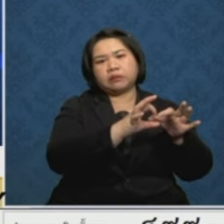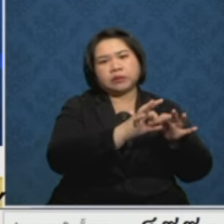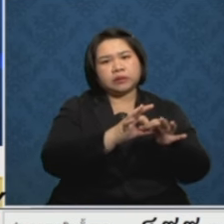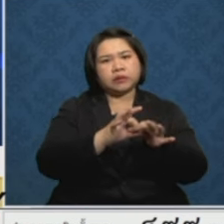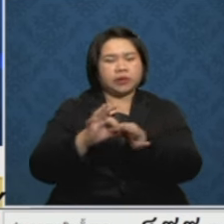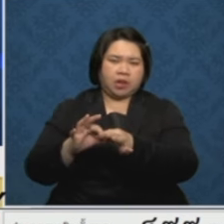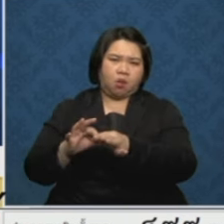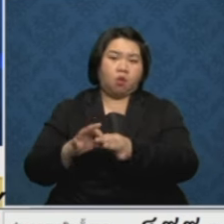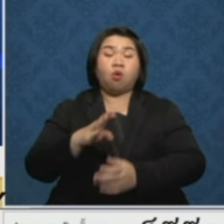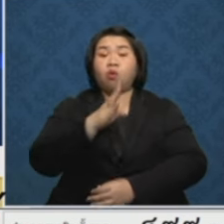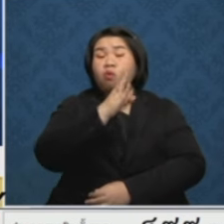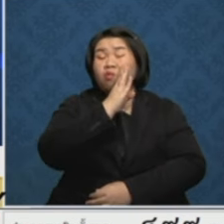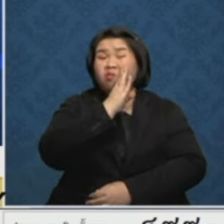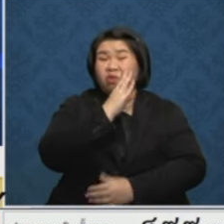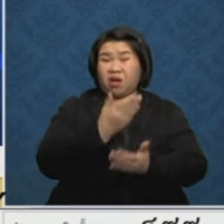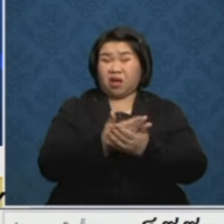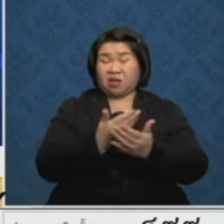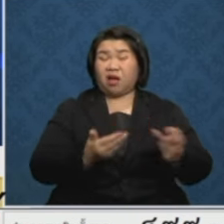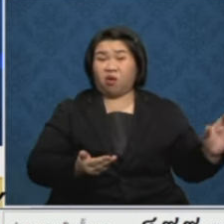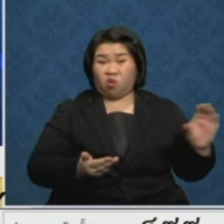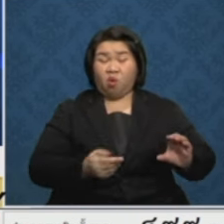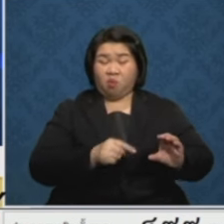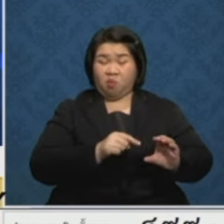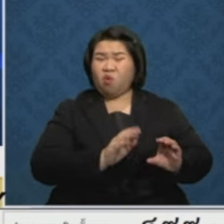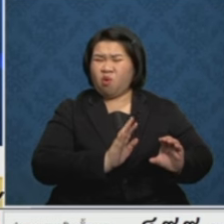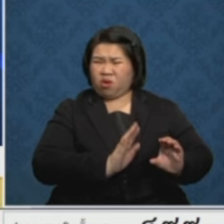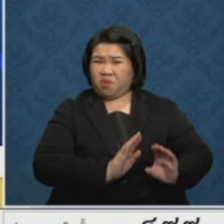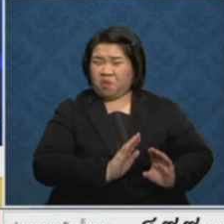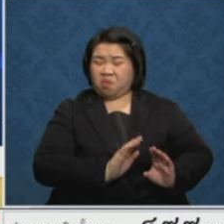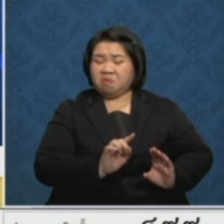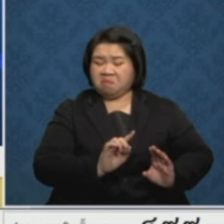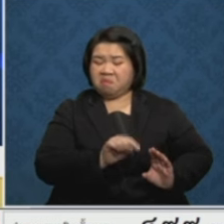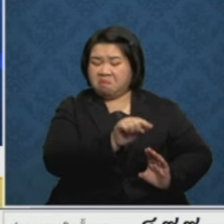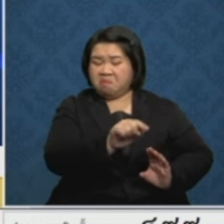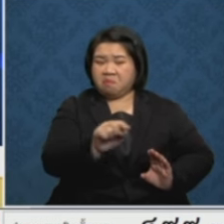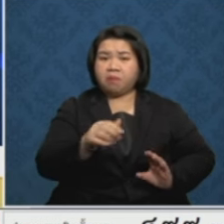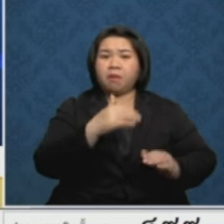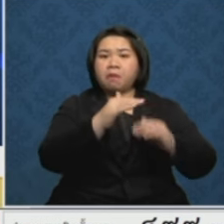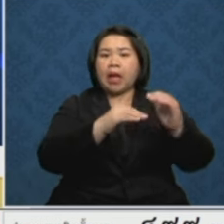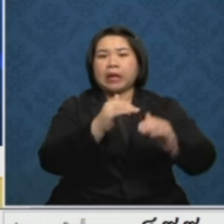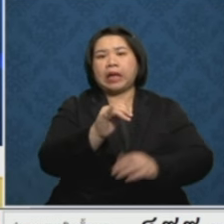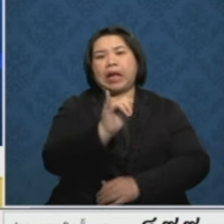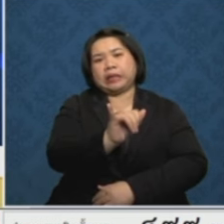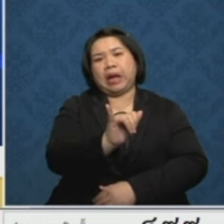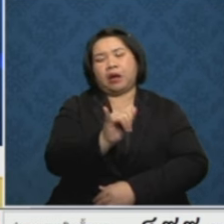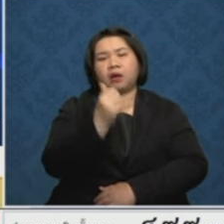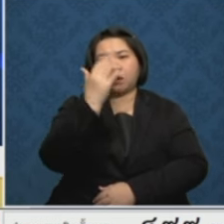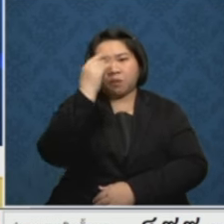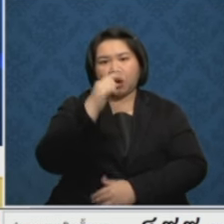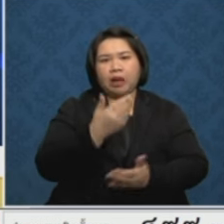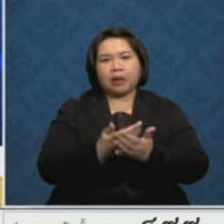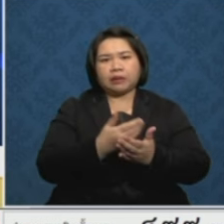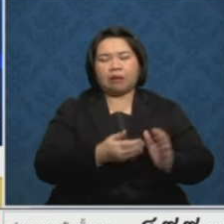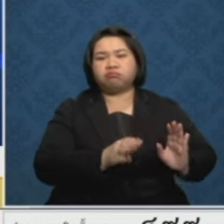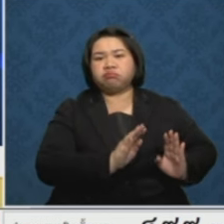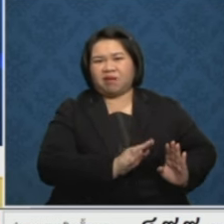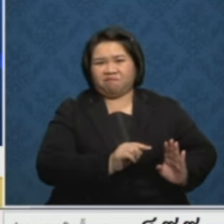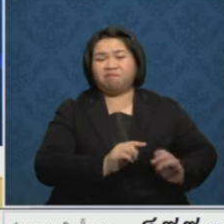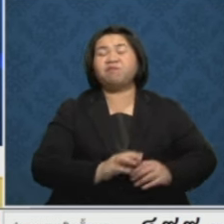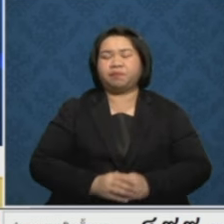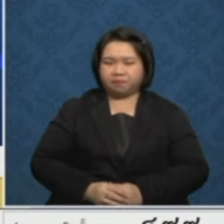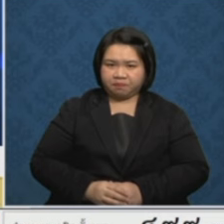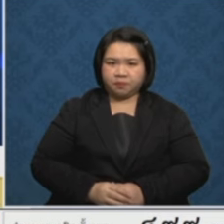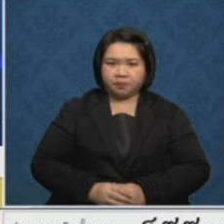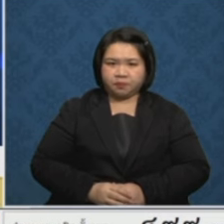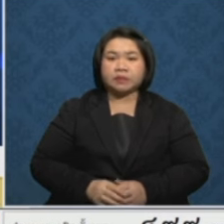ที่ที่จะมีงบประมาณไปใช้ในการพัฒนาประเทศต่างๆเนี่ยลดน้อยถอยลงไปเรื่อยๆนี่จะเป็นกระสุ